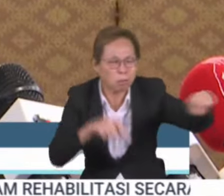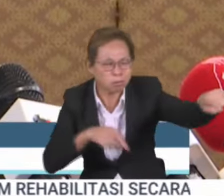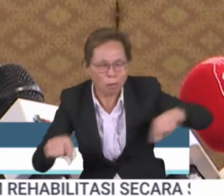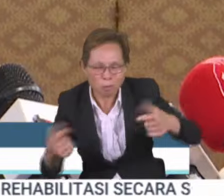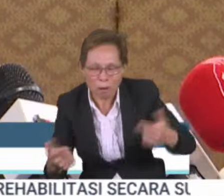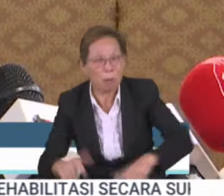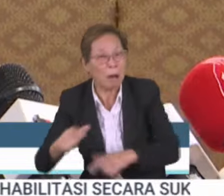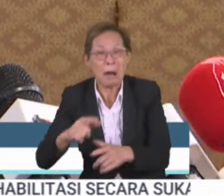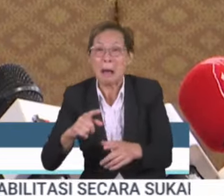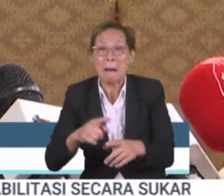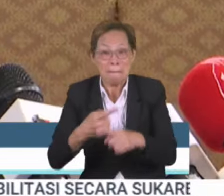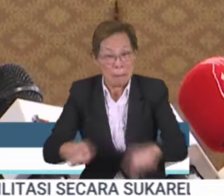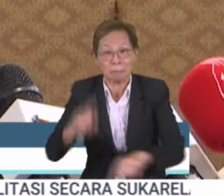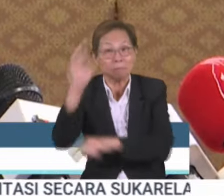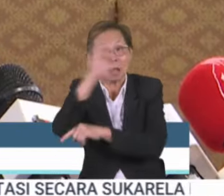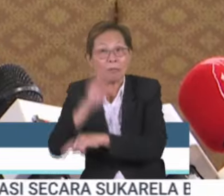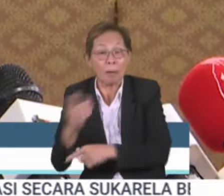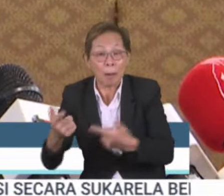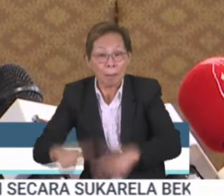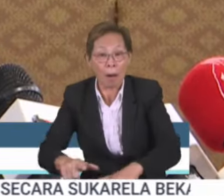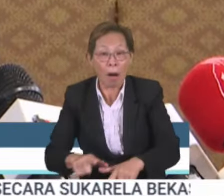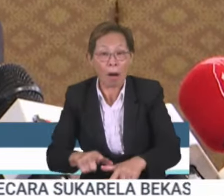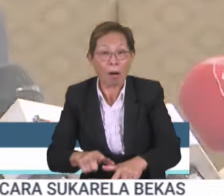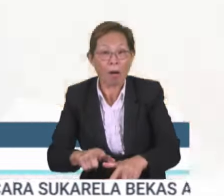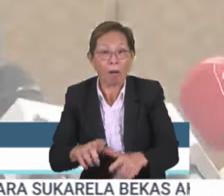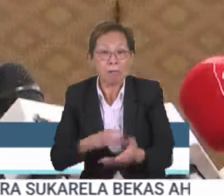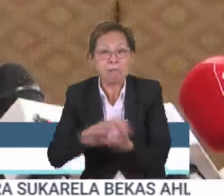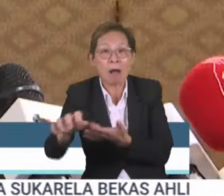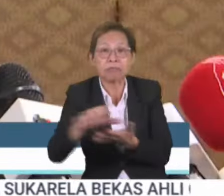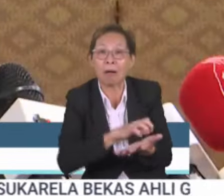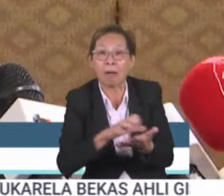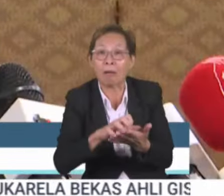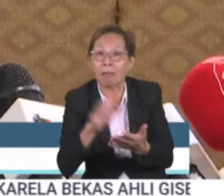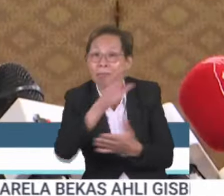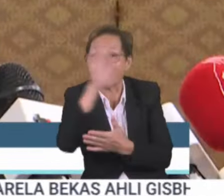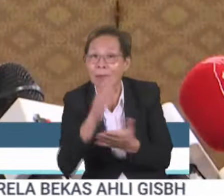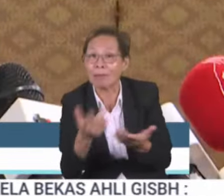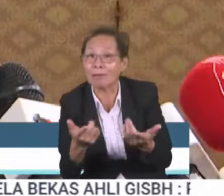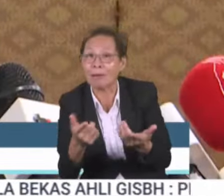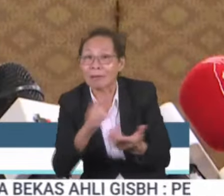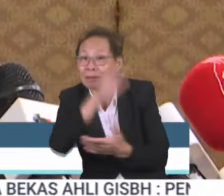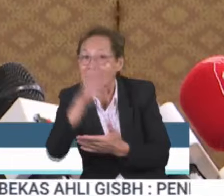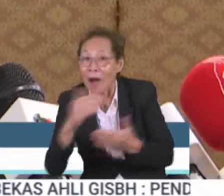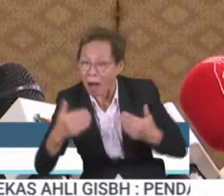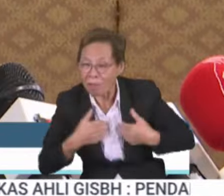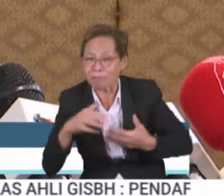pernah melibatkan soal kekerasan. Oleh itu, mana-mana yang